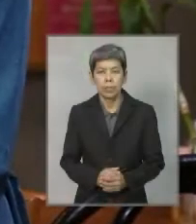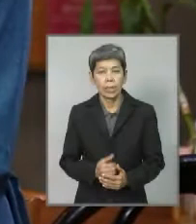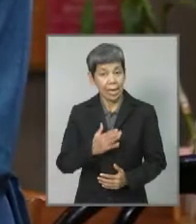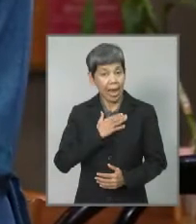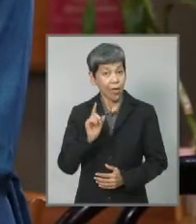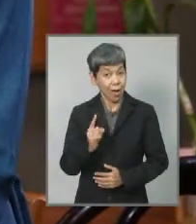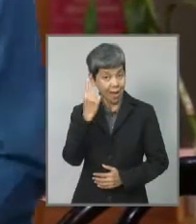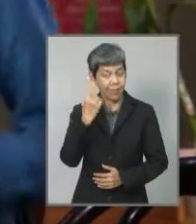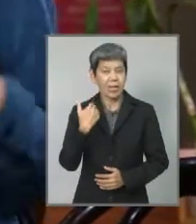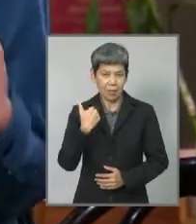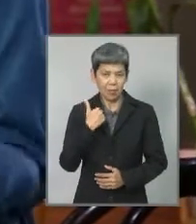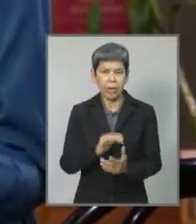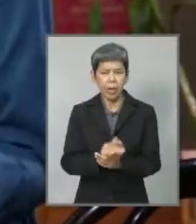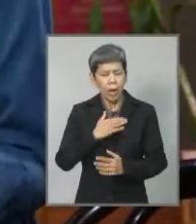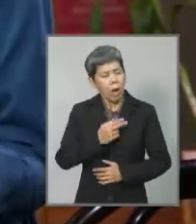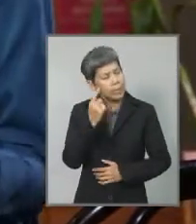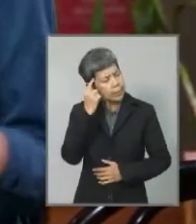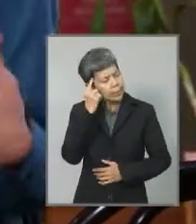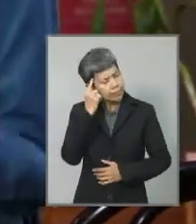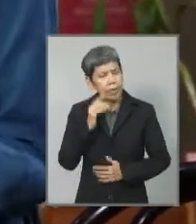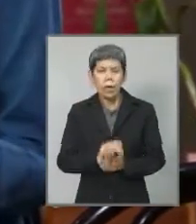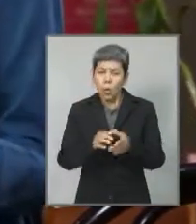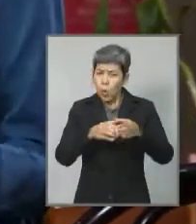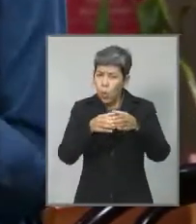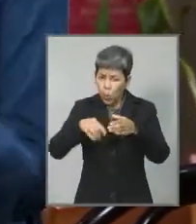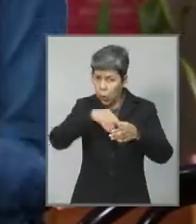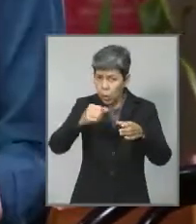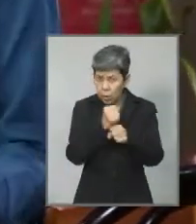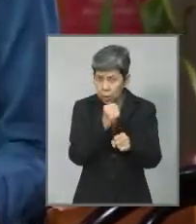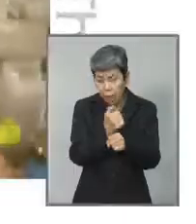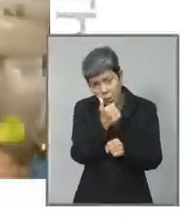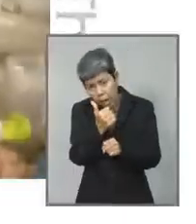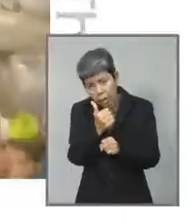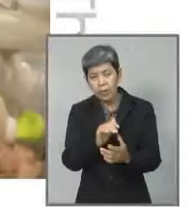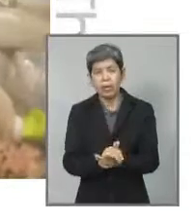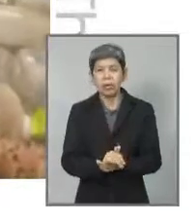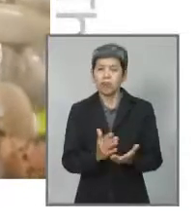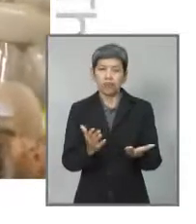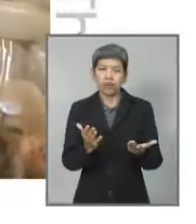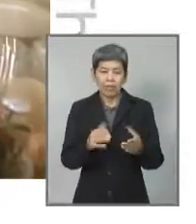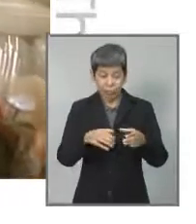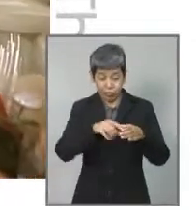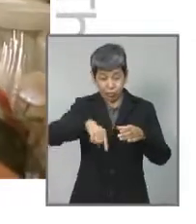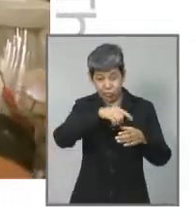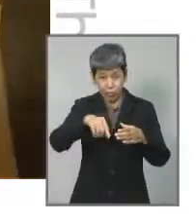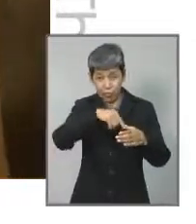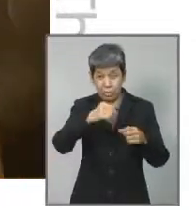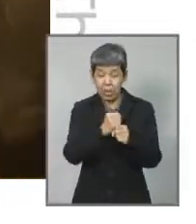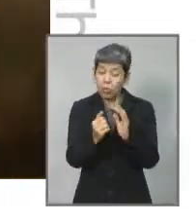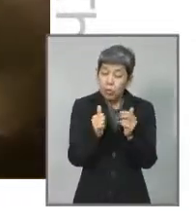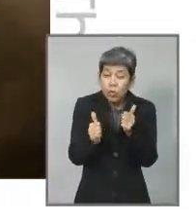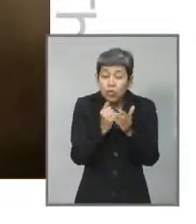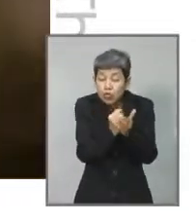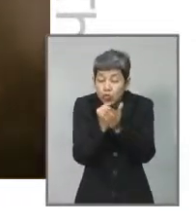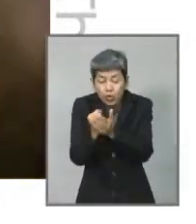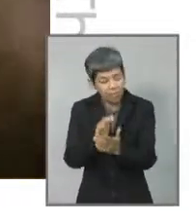ับแรกก็มีความเข้าใจก่อนค่ะว่ากลุ่มนี้เขาสามารถทำงานได้ไม่ได้แปลว่าแบบเขาจะมาเป็นแค่ผู้ช่วย